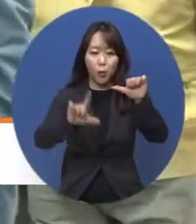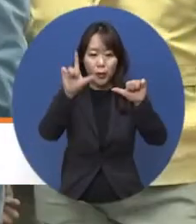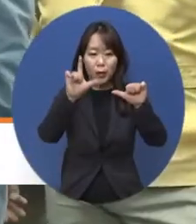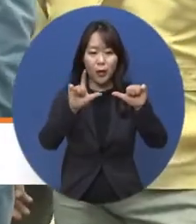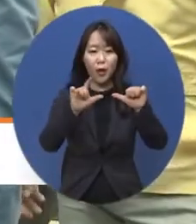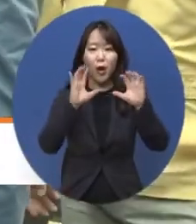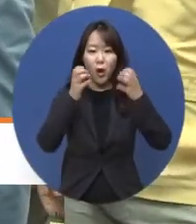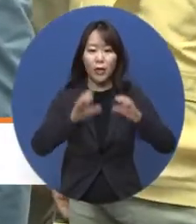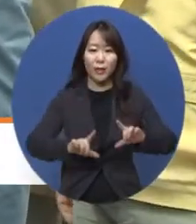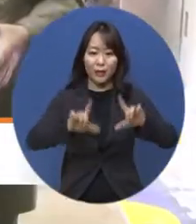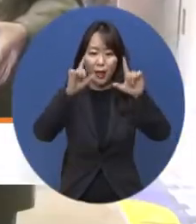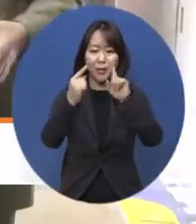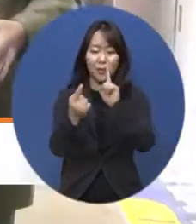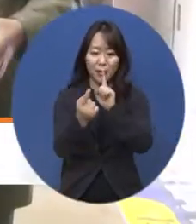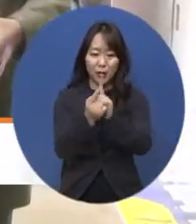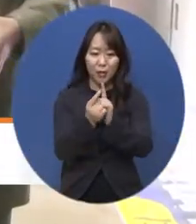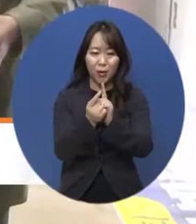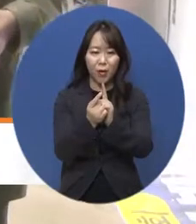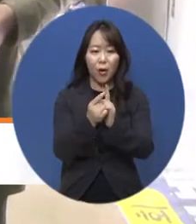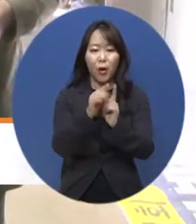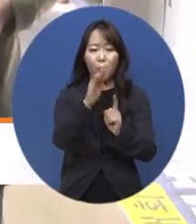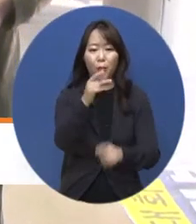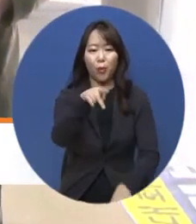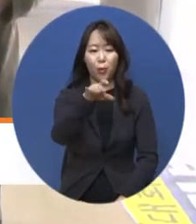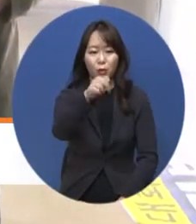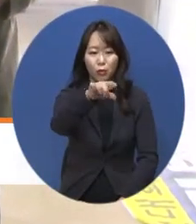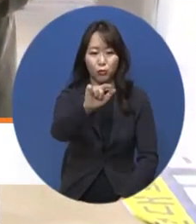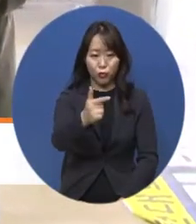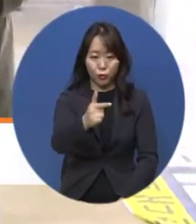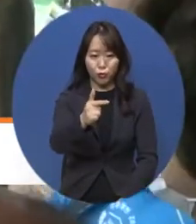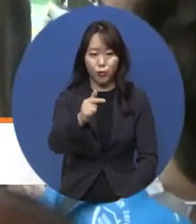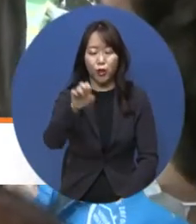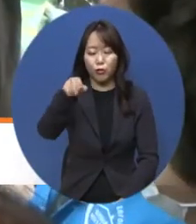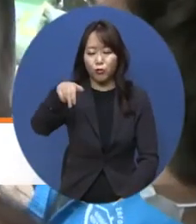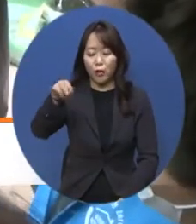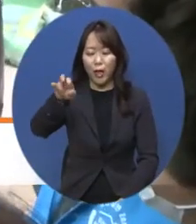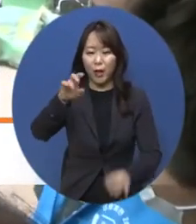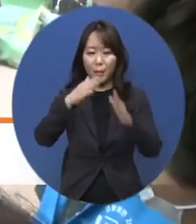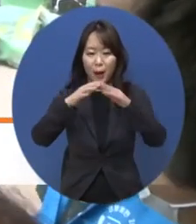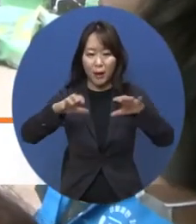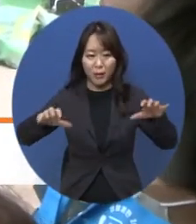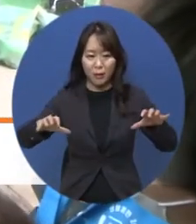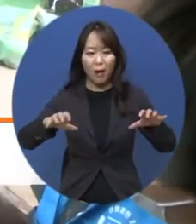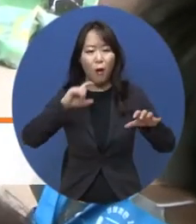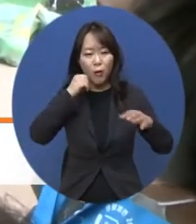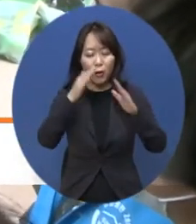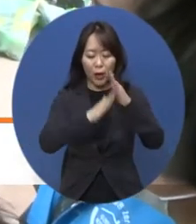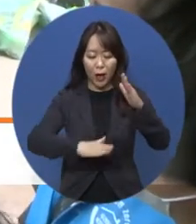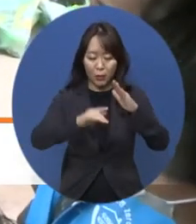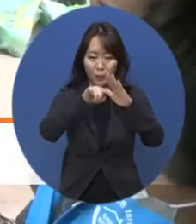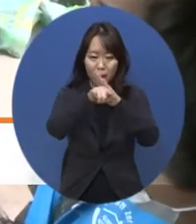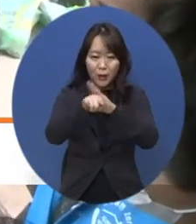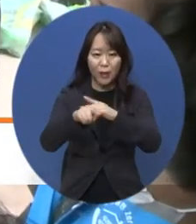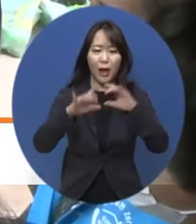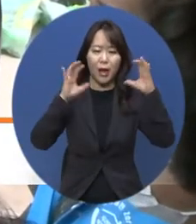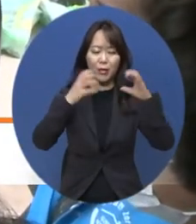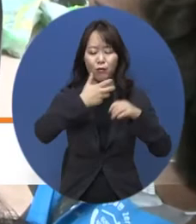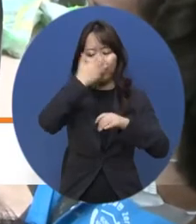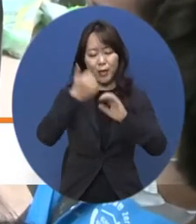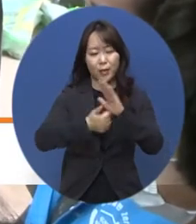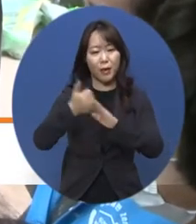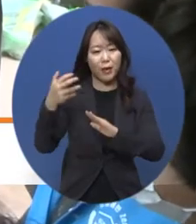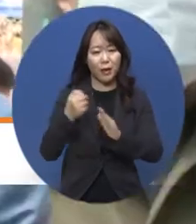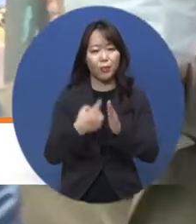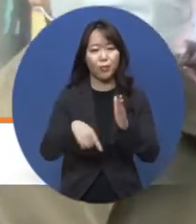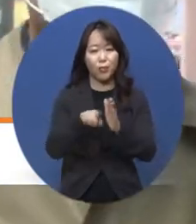5일 어린이날을 맞아 보성군 보성읍 유계마을의 취약계층 아동가구를 방문해 아이들이 꿈과 희망을